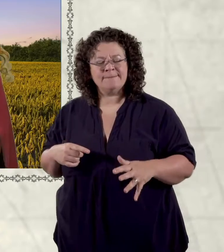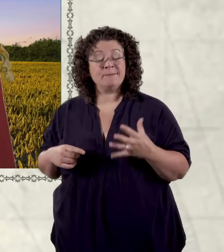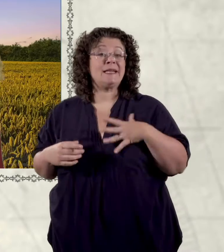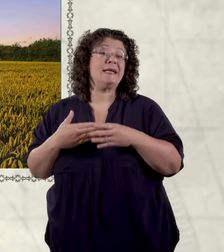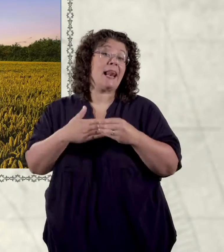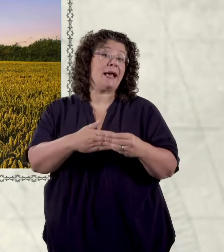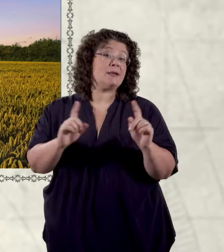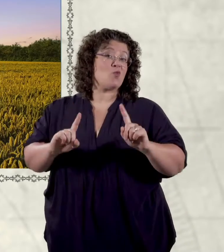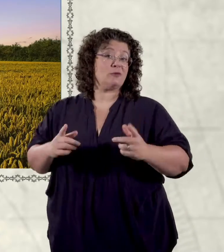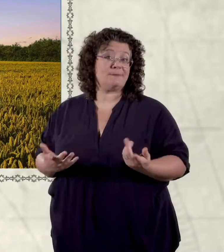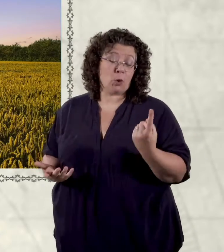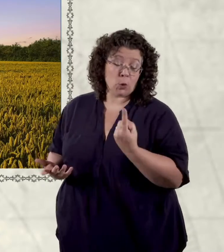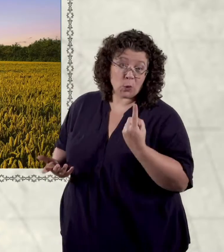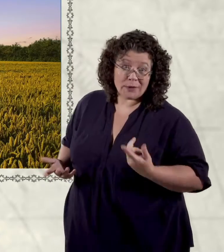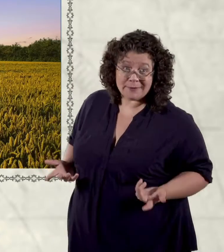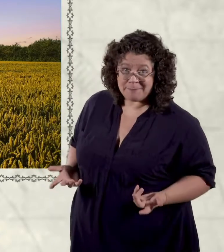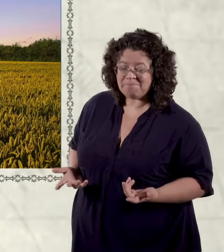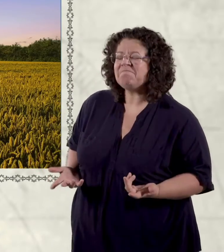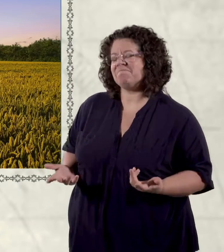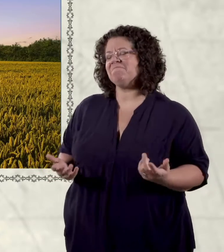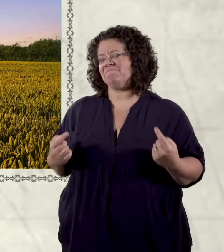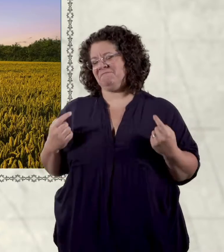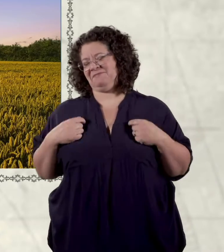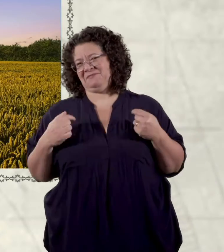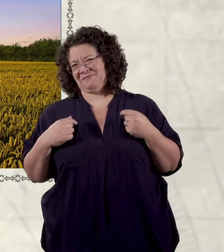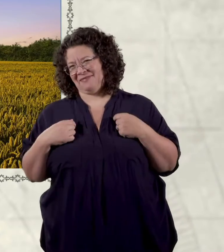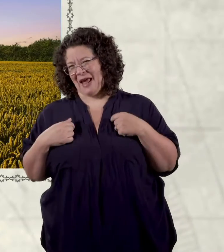Cwbl oedden ni angen oedd arweinydd.